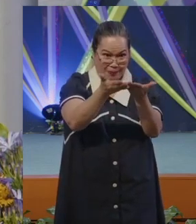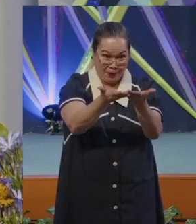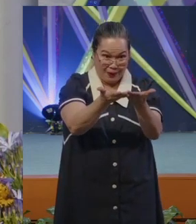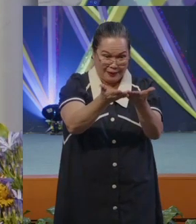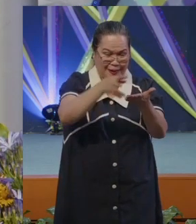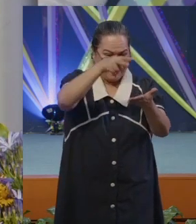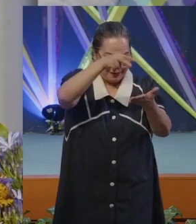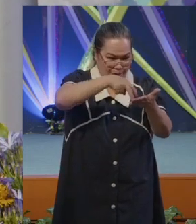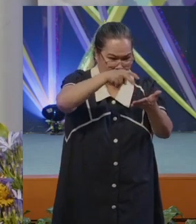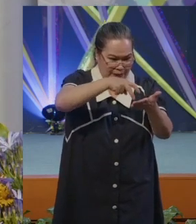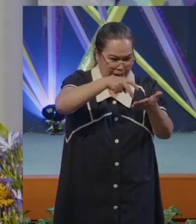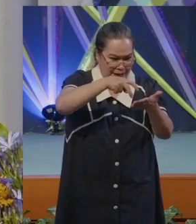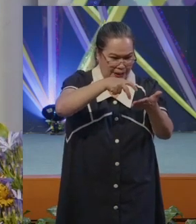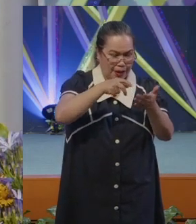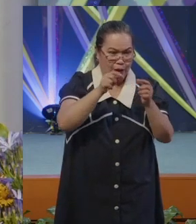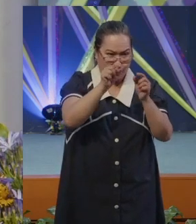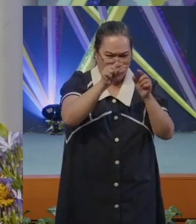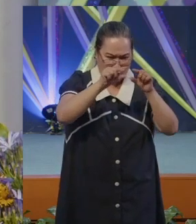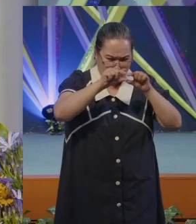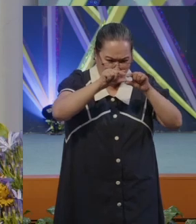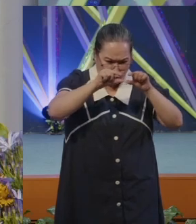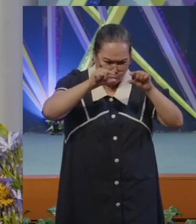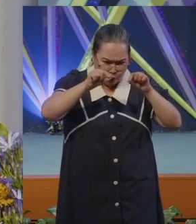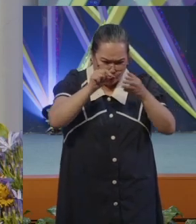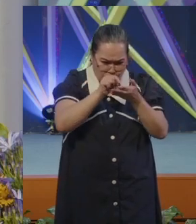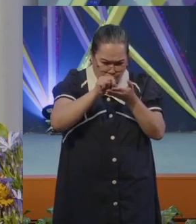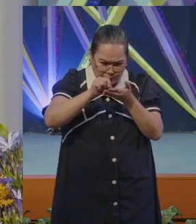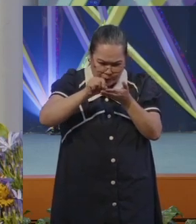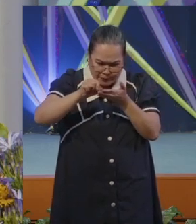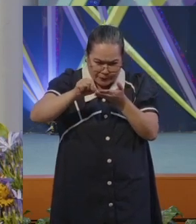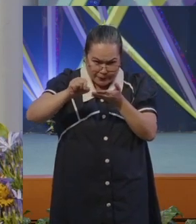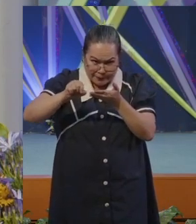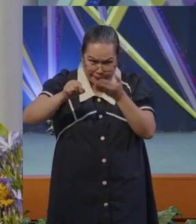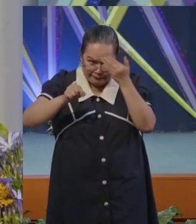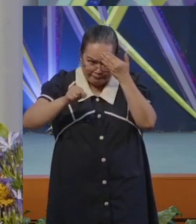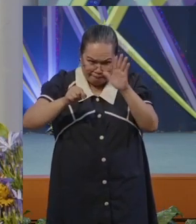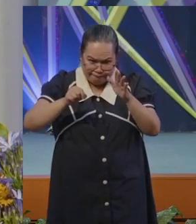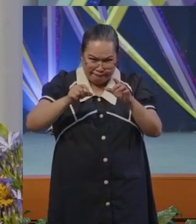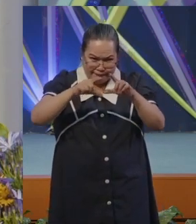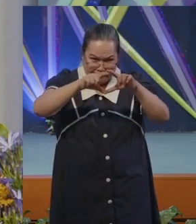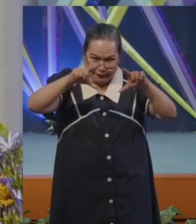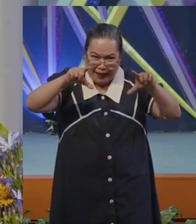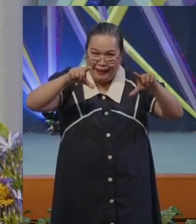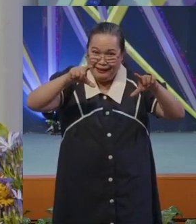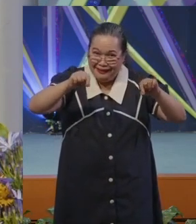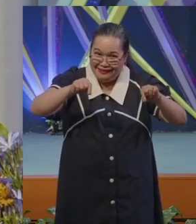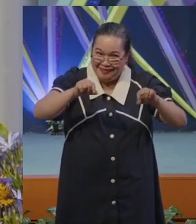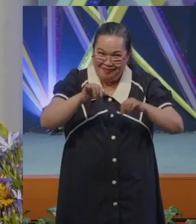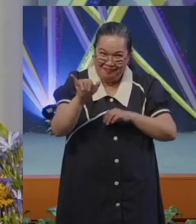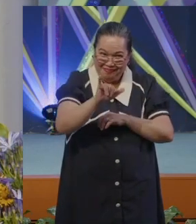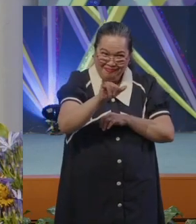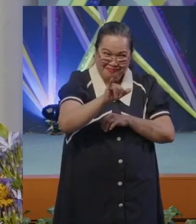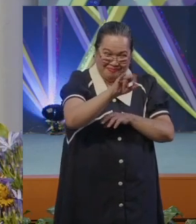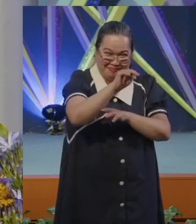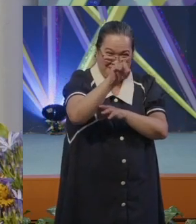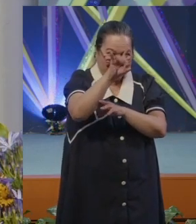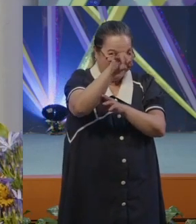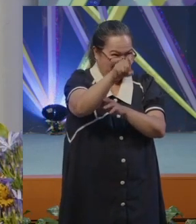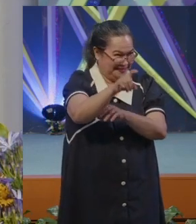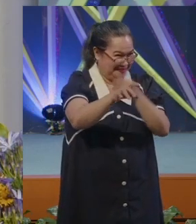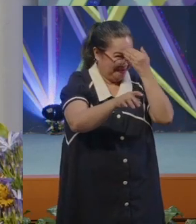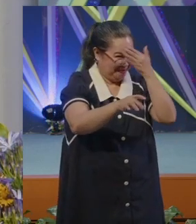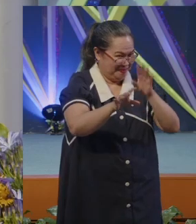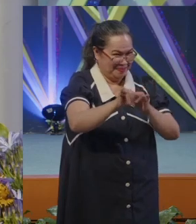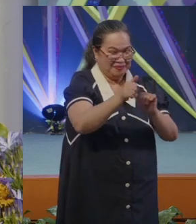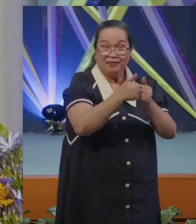passage. Sulat nyo sa isang maliit na index card. Hindi nyo na alam kung ano index card, no? At hindi nyo na rin alam